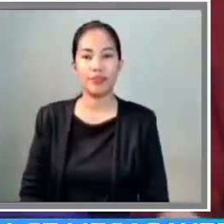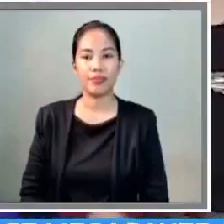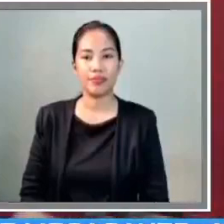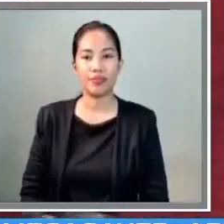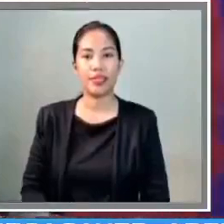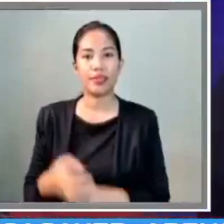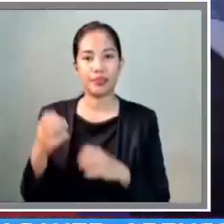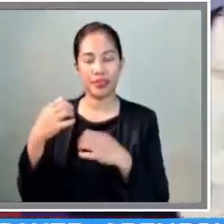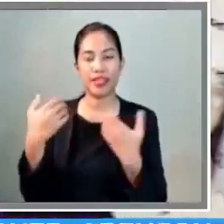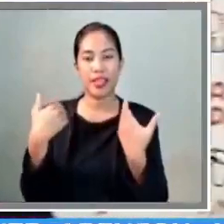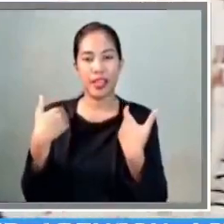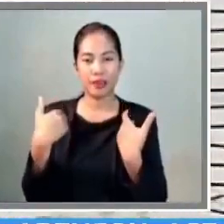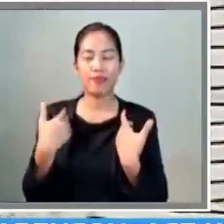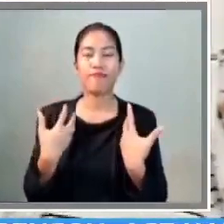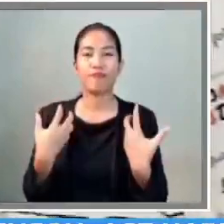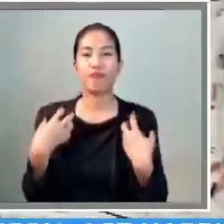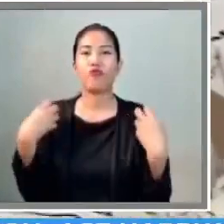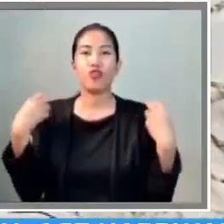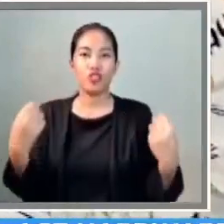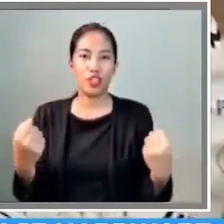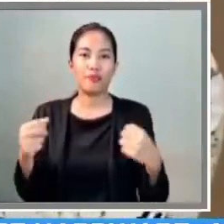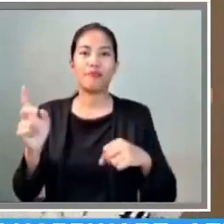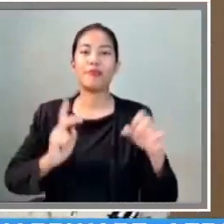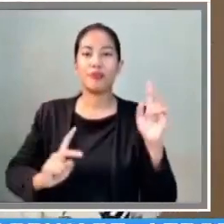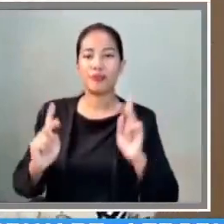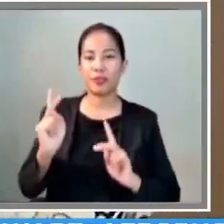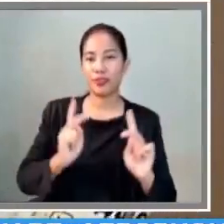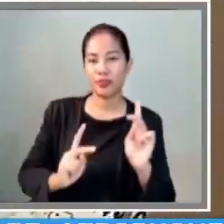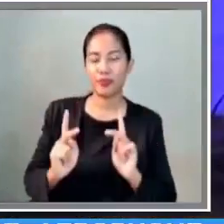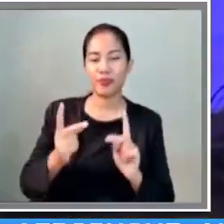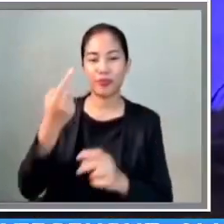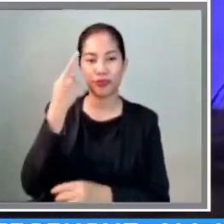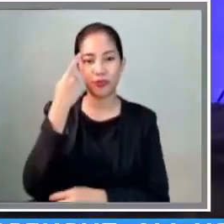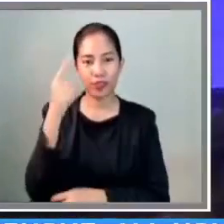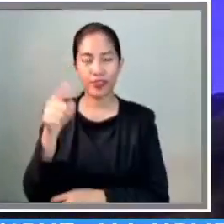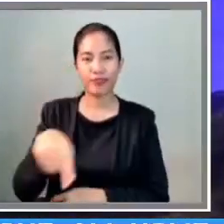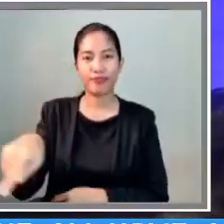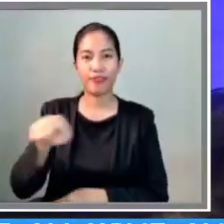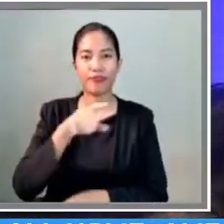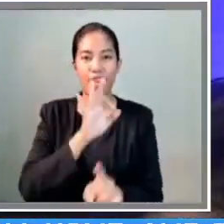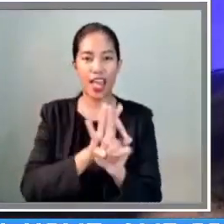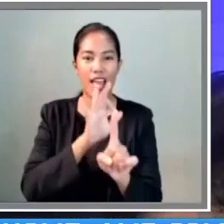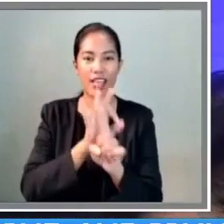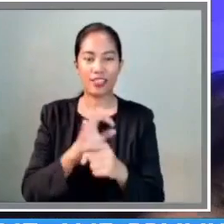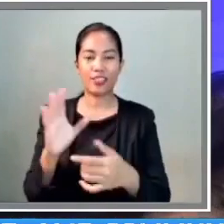dynamic performance na inihanda nila para sa kanilang concert.